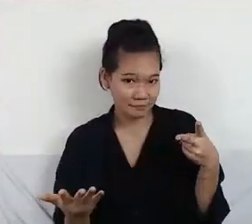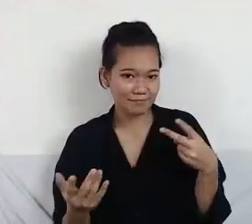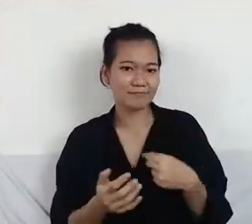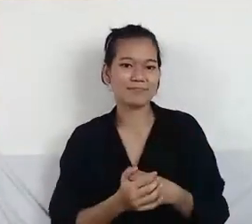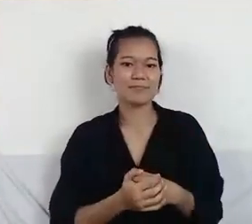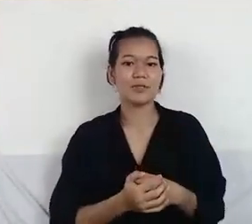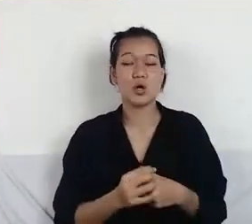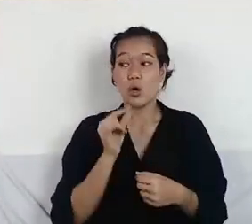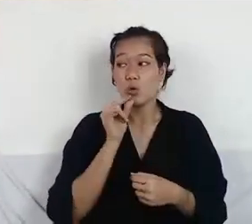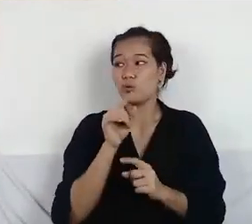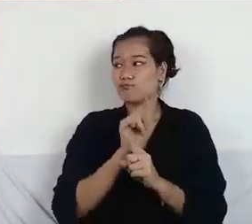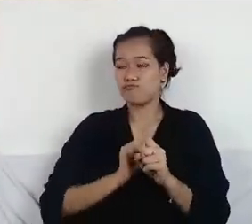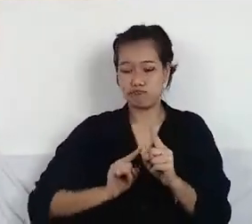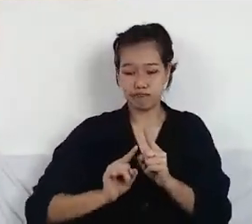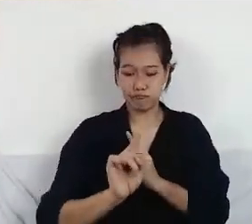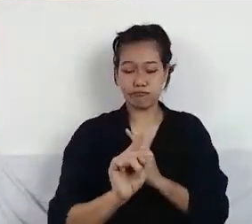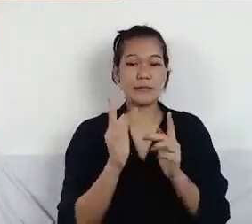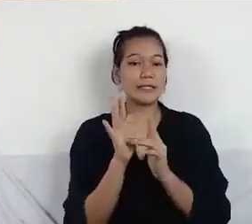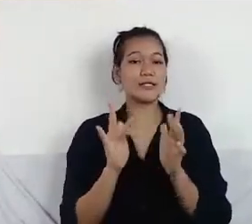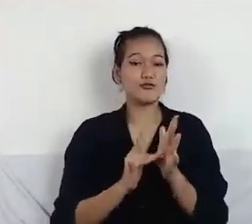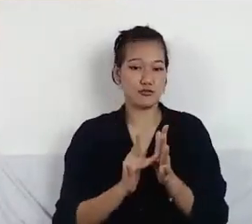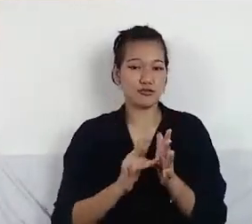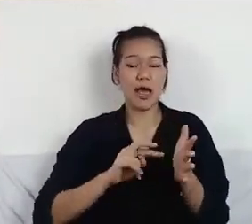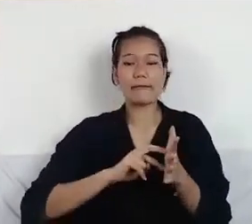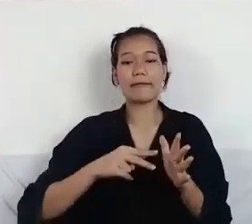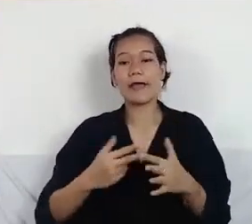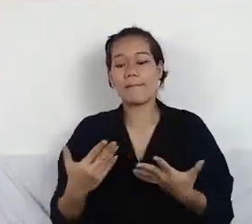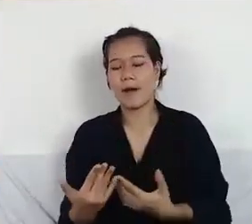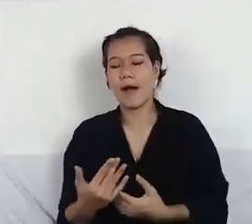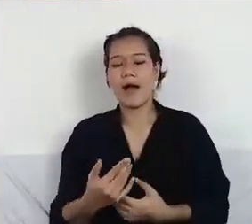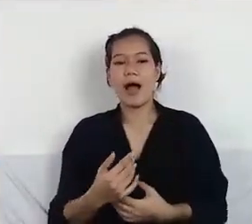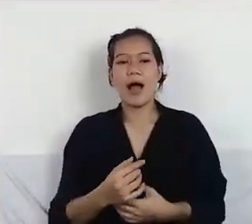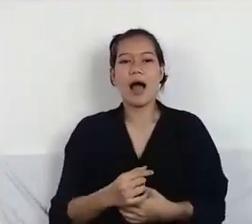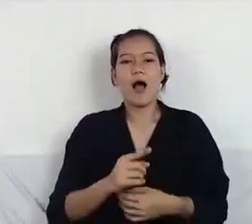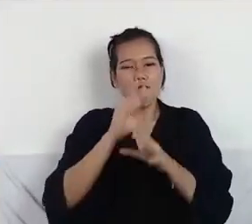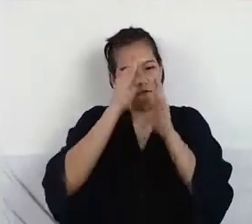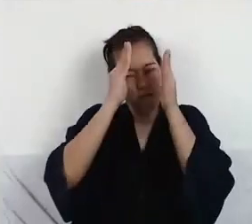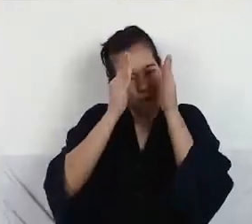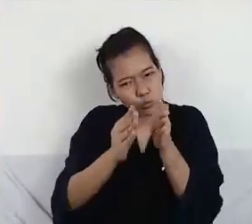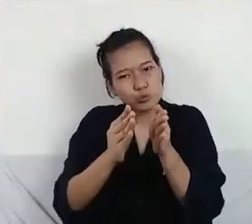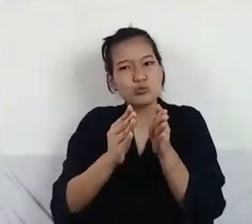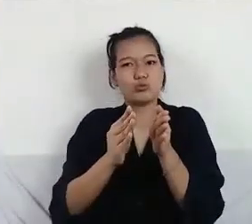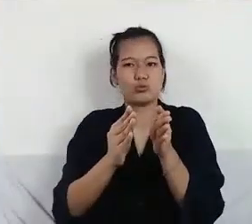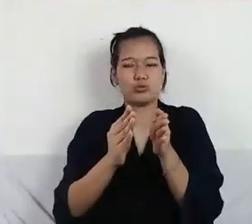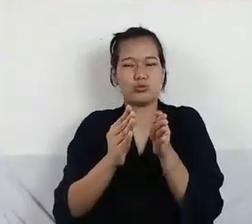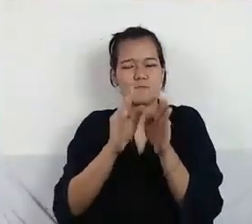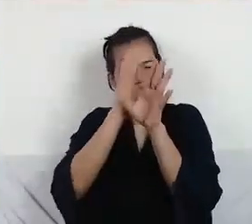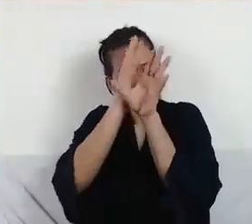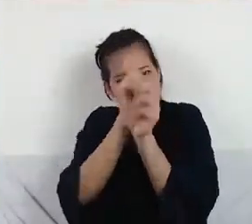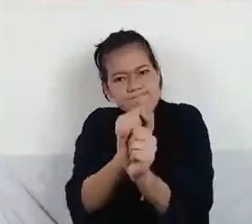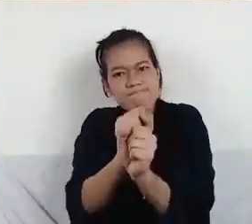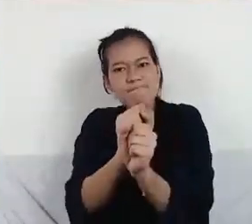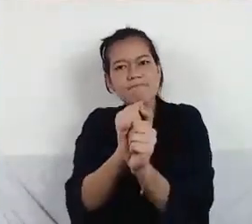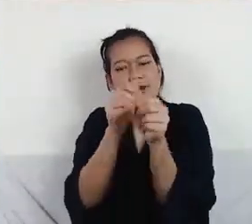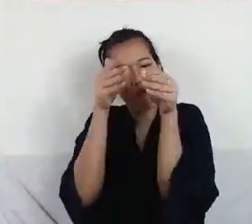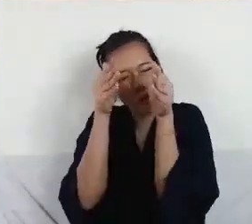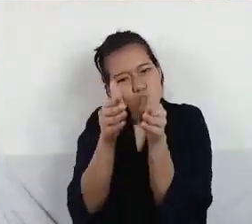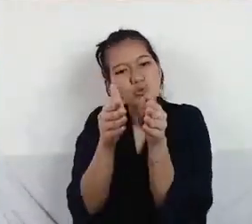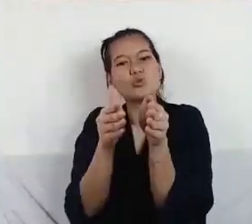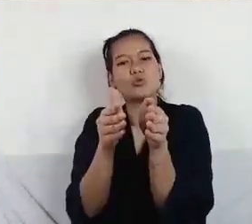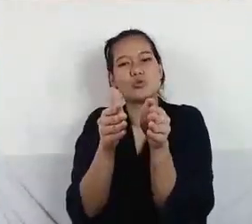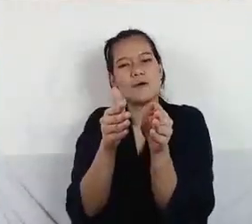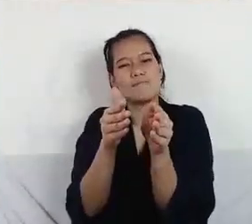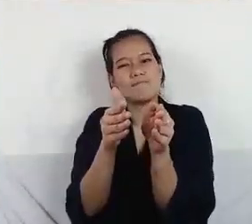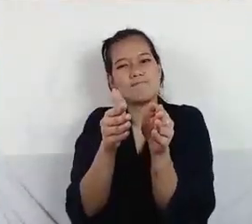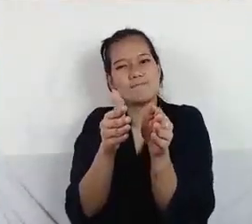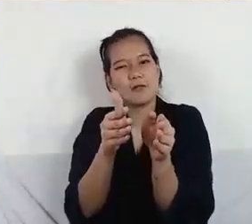untuk menjadi duta Kristus, saudaraku, maka yang harus dilakukan adalah fokus. Fokus. Fokus kepada apa